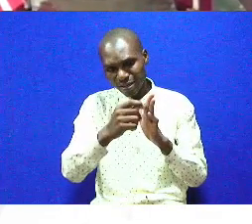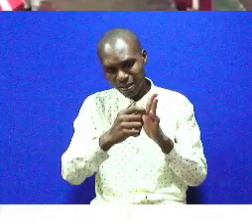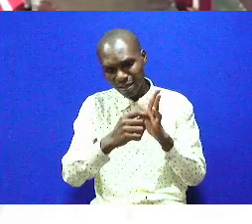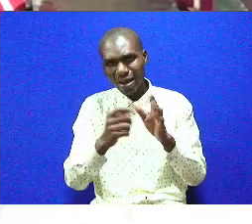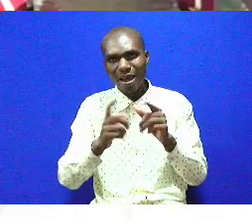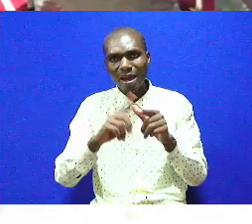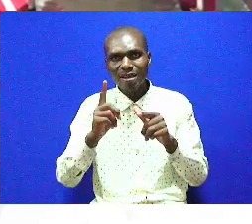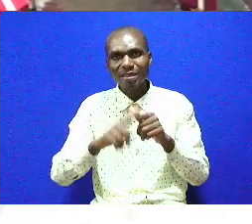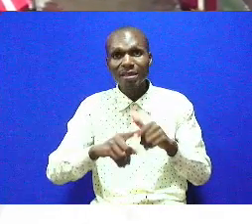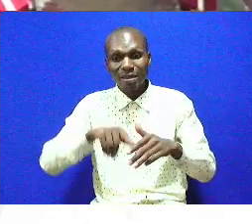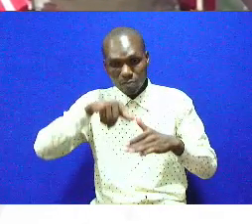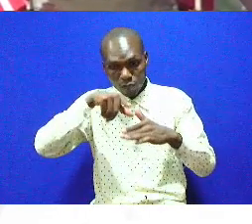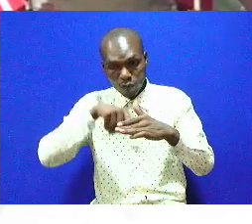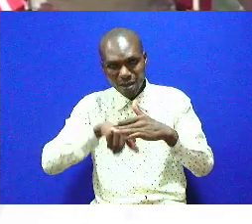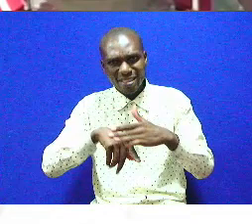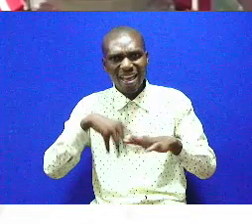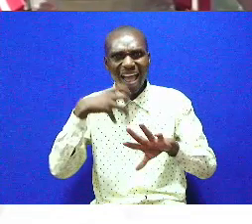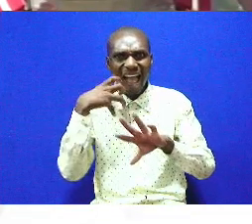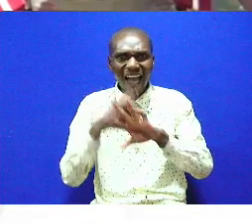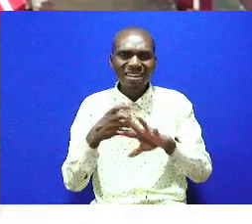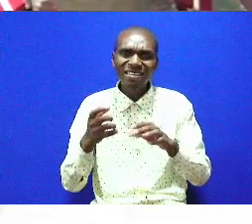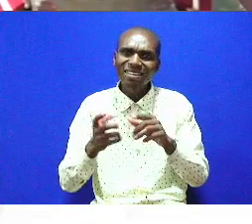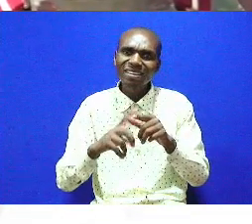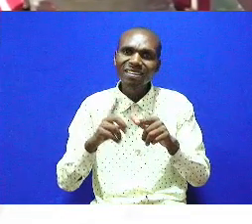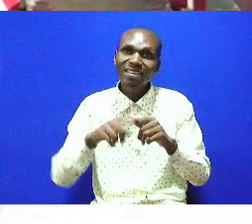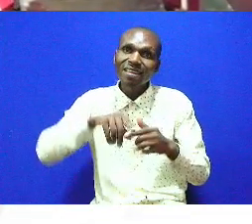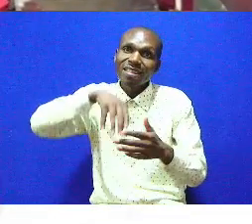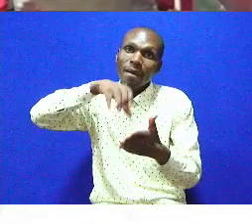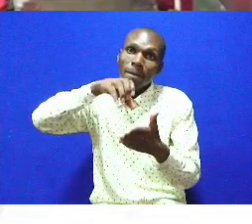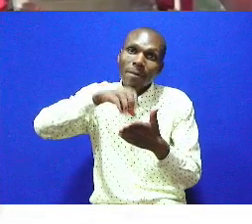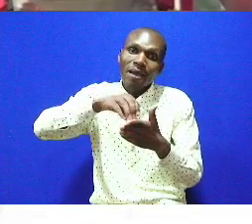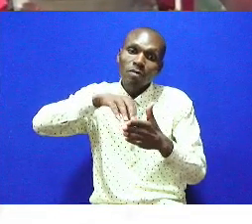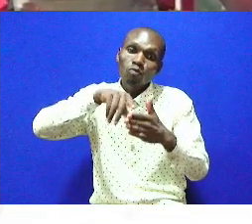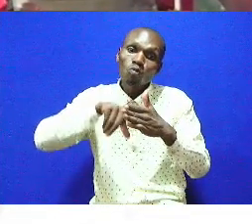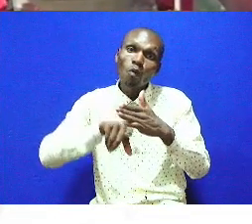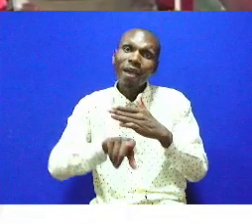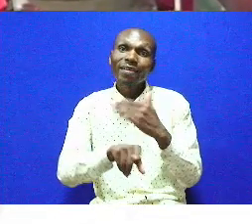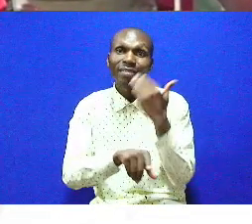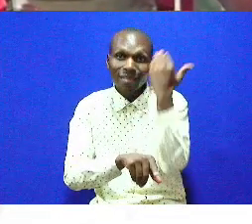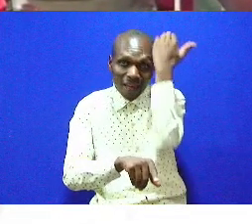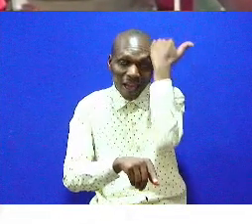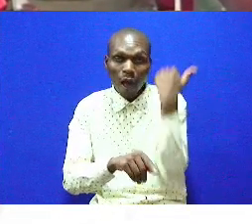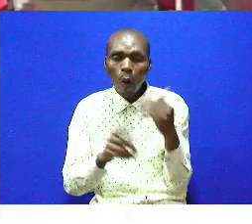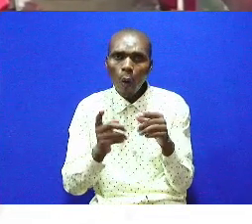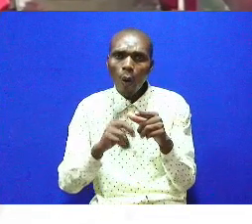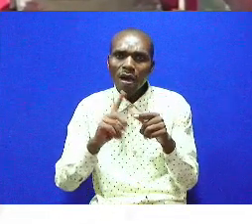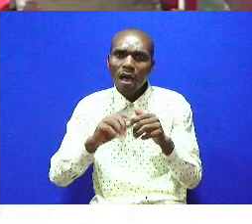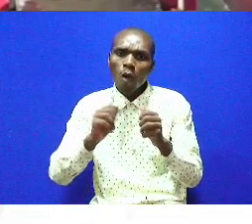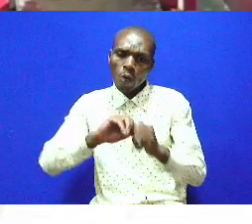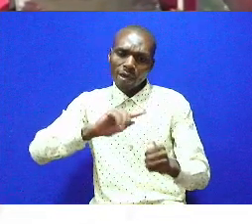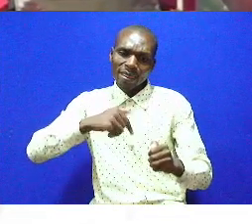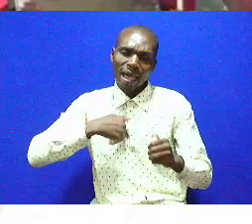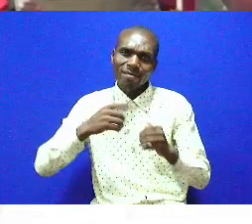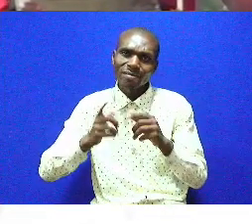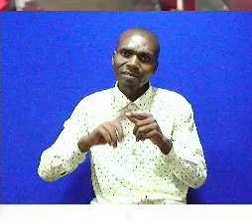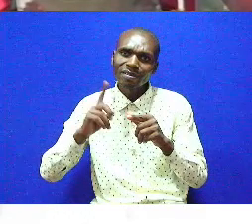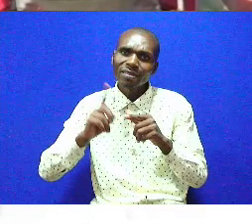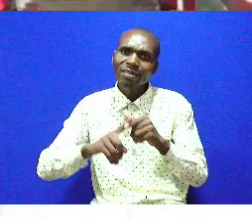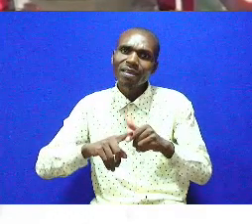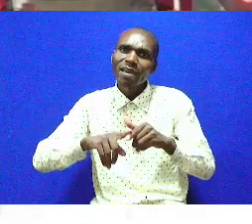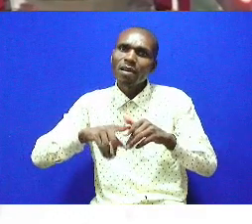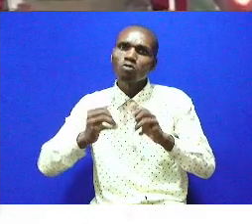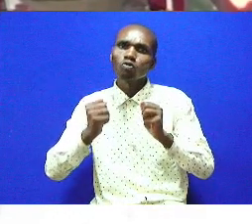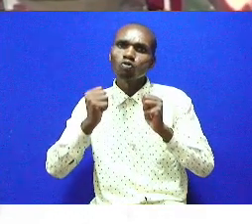ni hindrance, inakuwa ni vigumu sana kesi hii kufikishwa mahakamani. Kwa hivyo for us to be able to come up with a firm